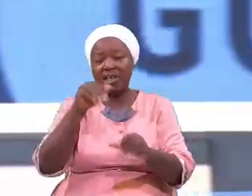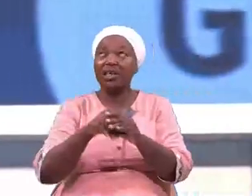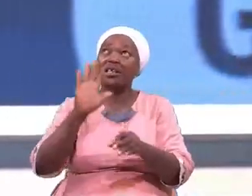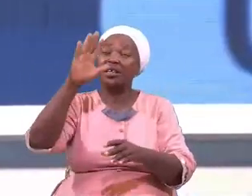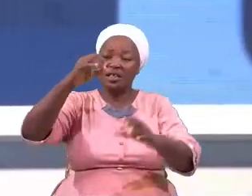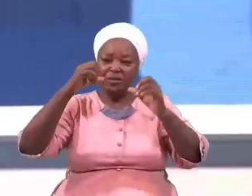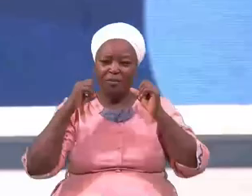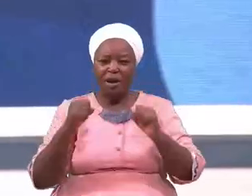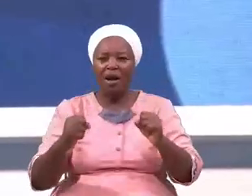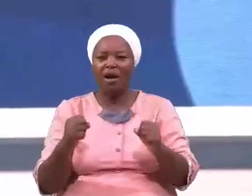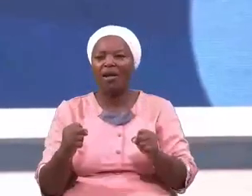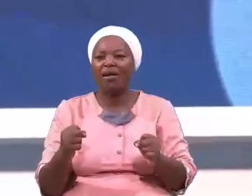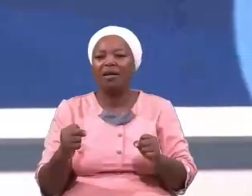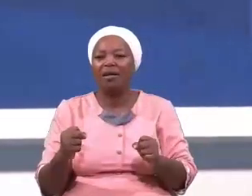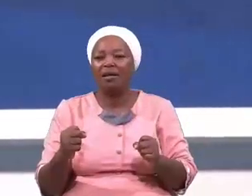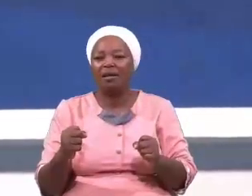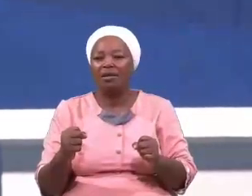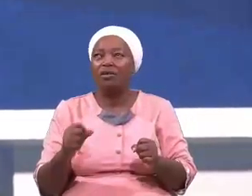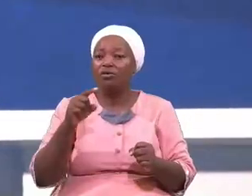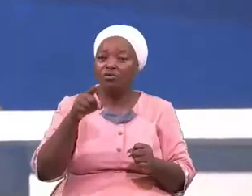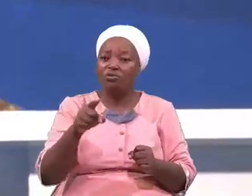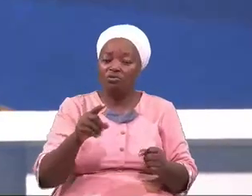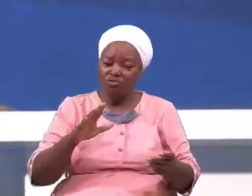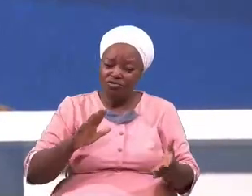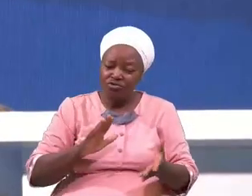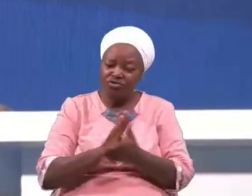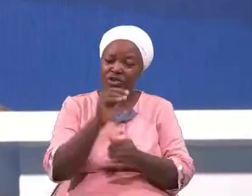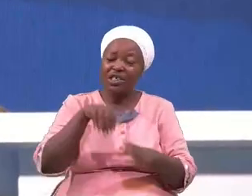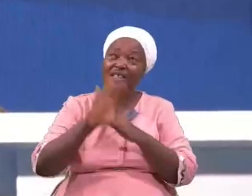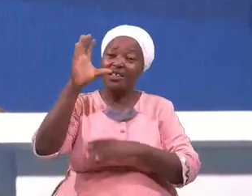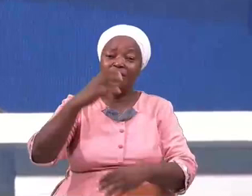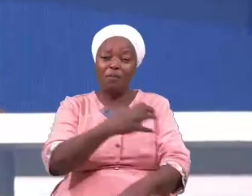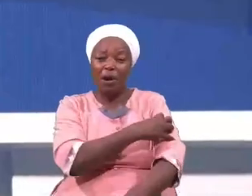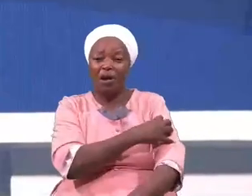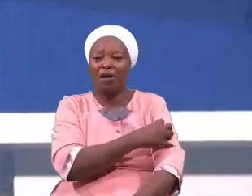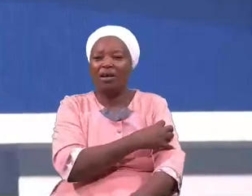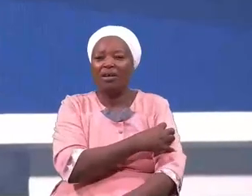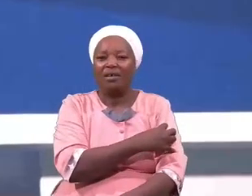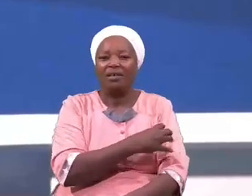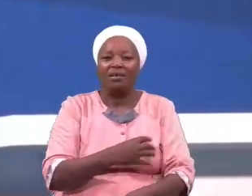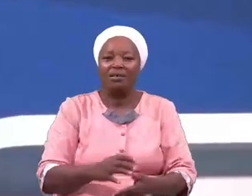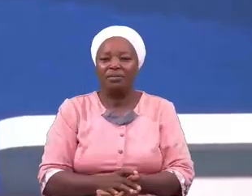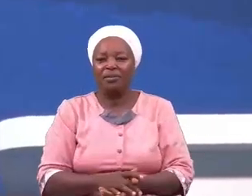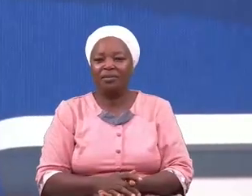Vous faites confiance en sa puissance. Vous faites confiance à sa puissance.